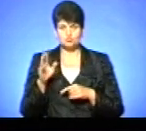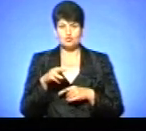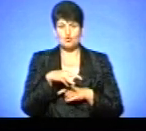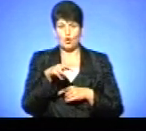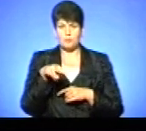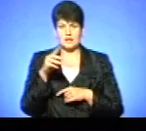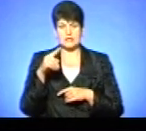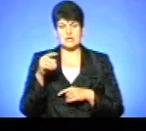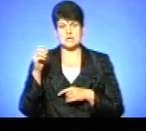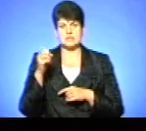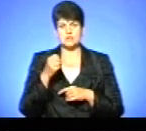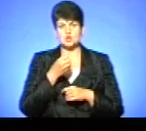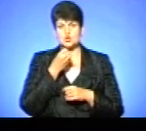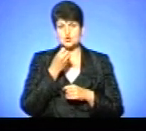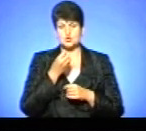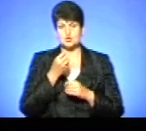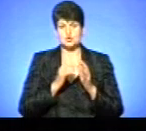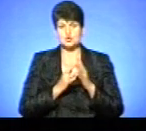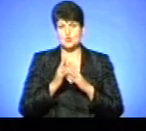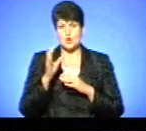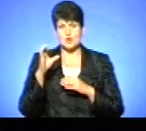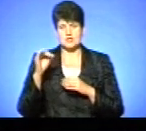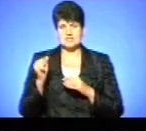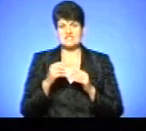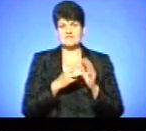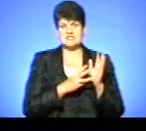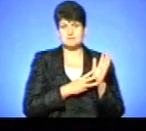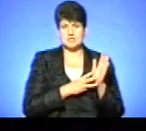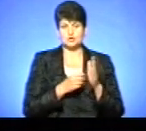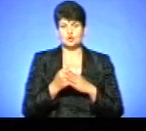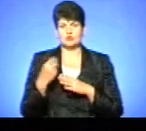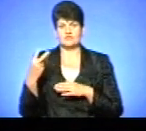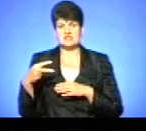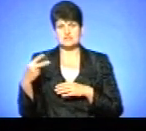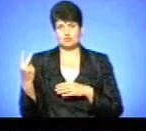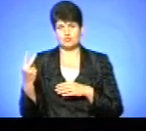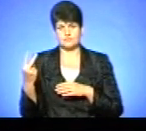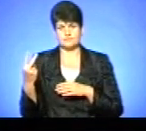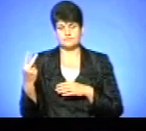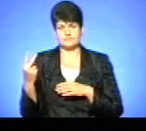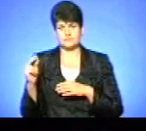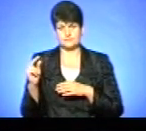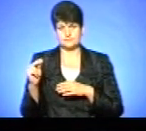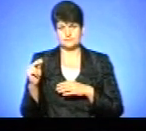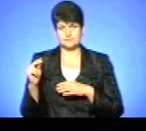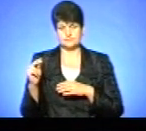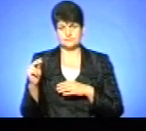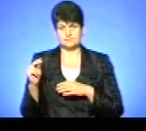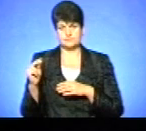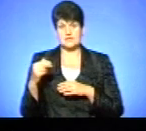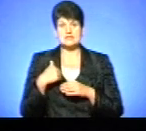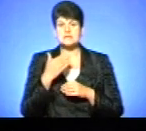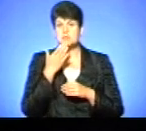сонячник на протязі з 18-го по 22-й включно. Я